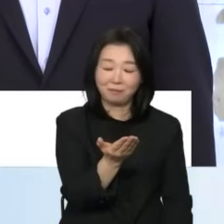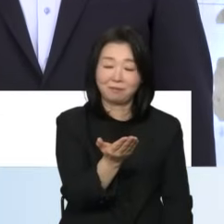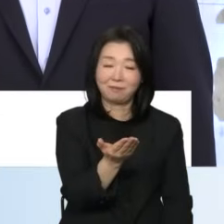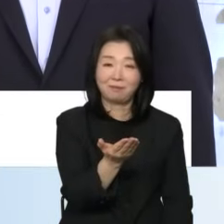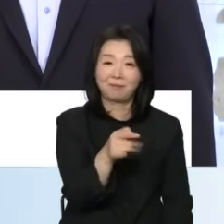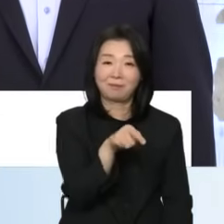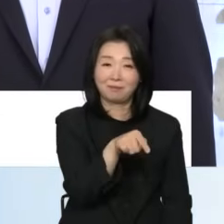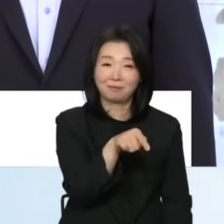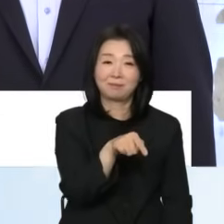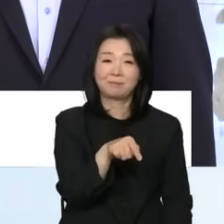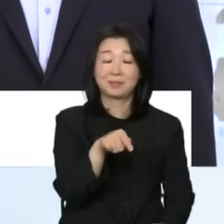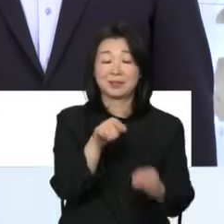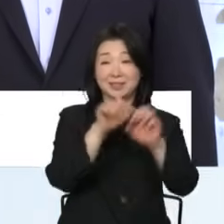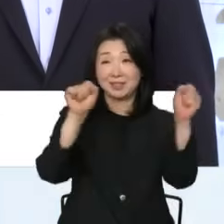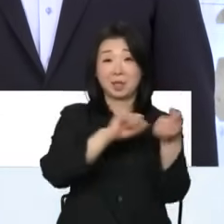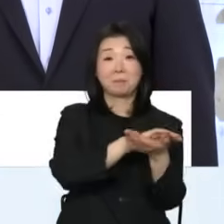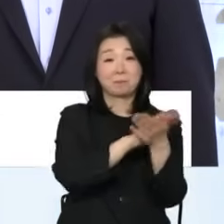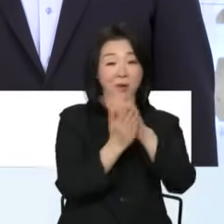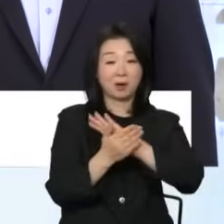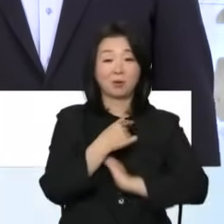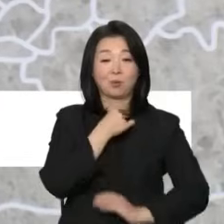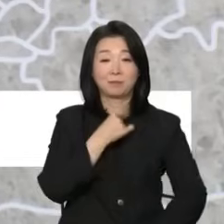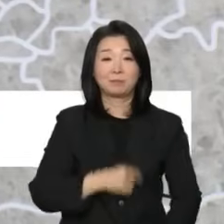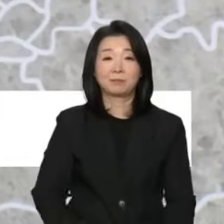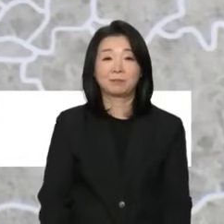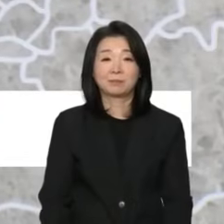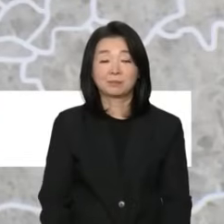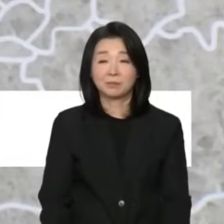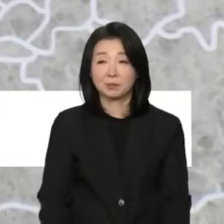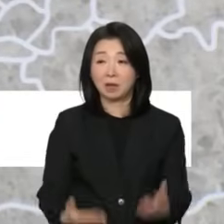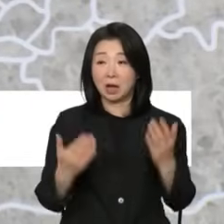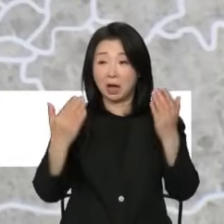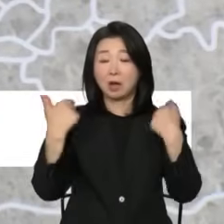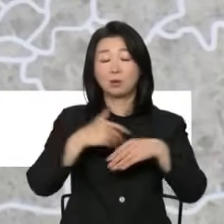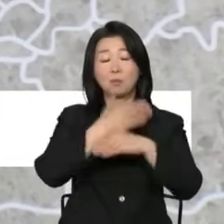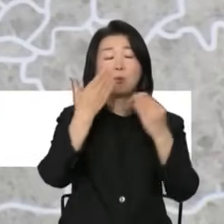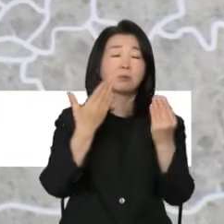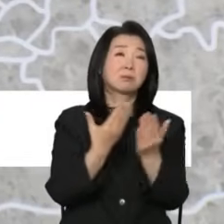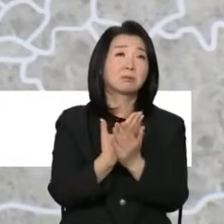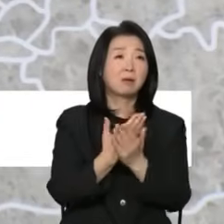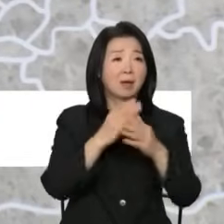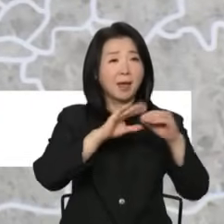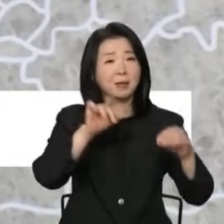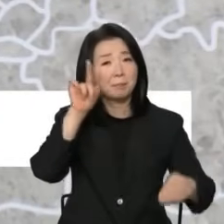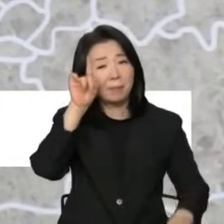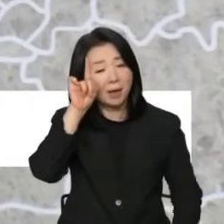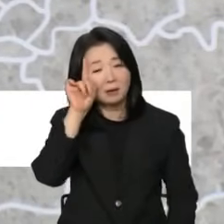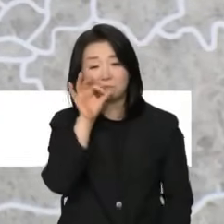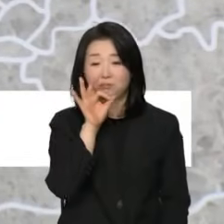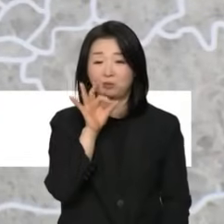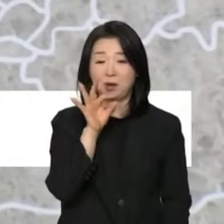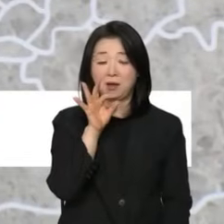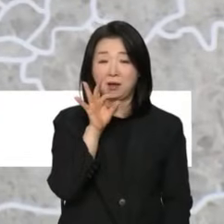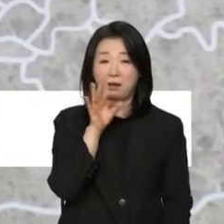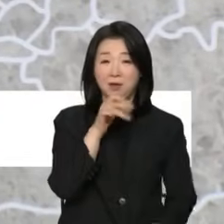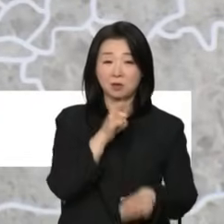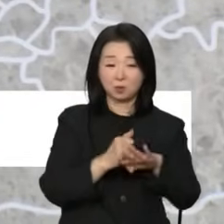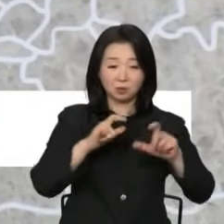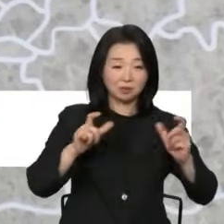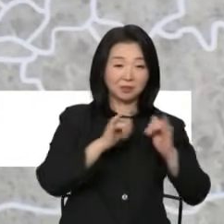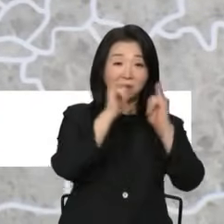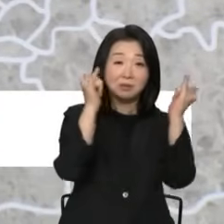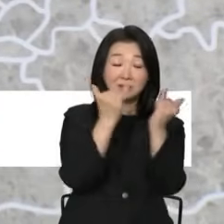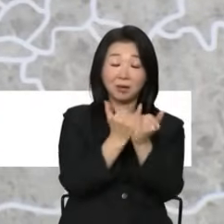이 체제 전환이 있고요. 그다음에 그 학교가 모든 걸 다 해결할 수 없기 때문에 지역 사회와 함께